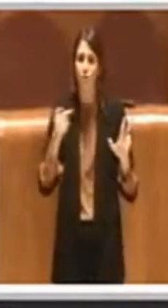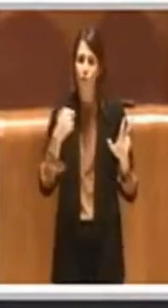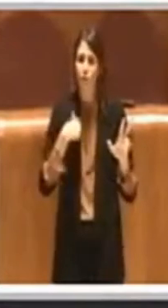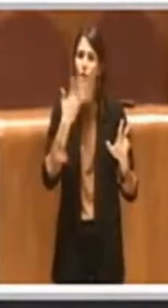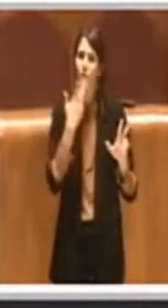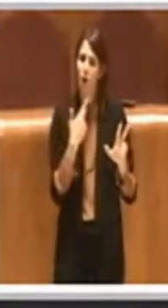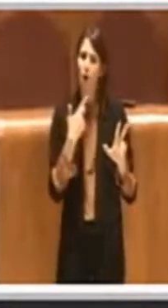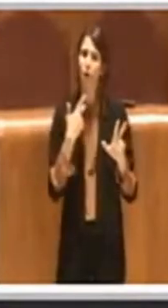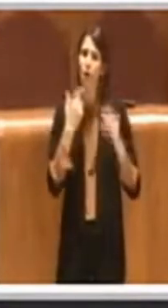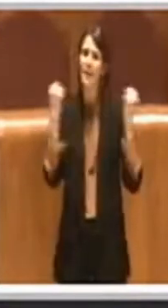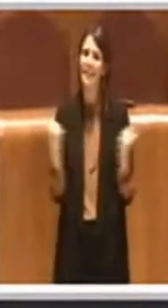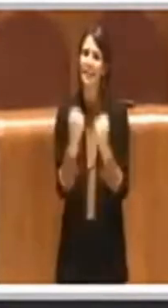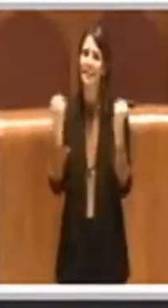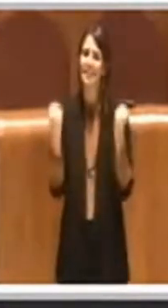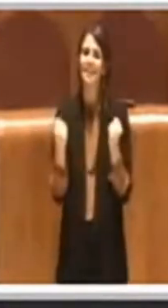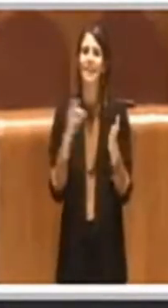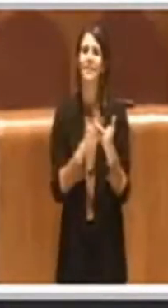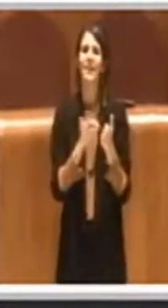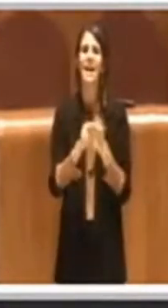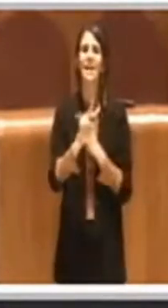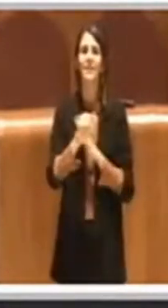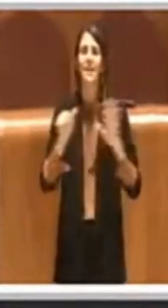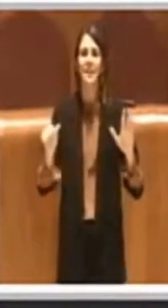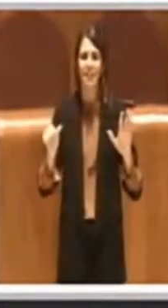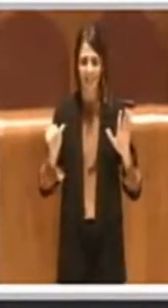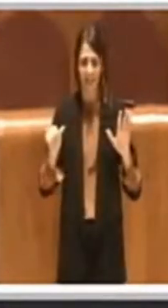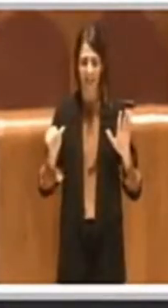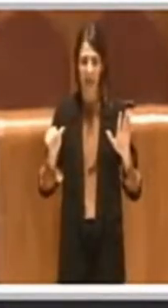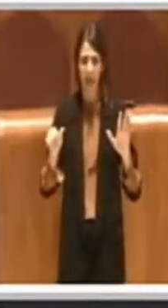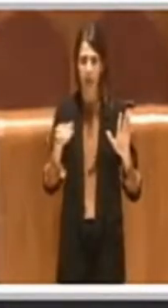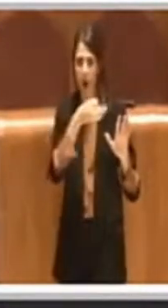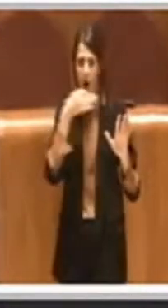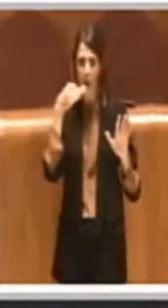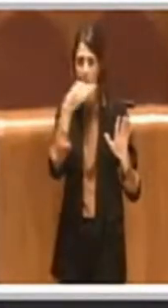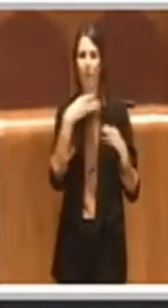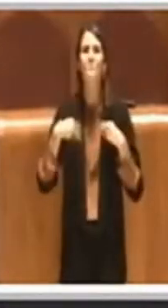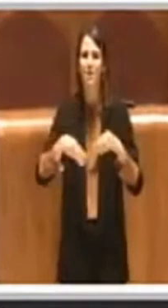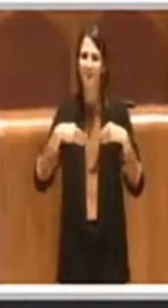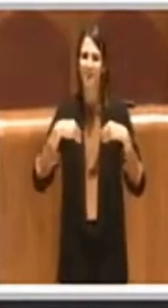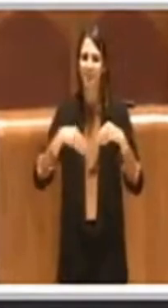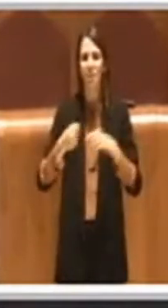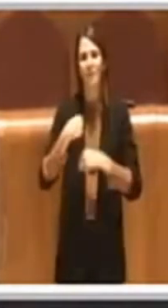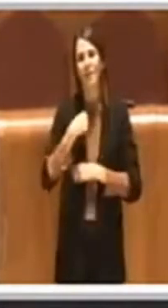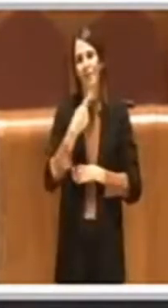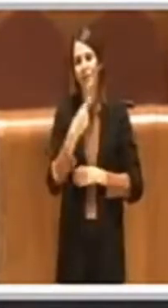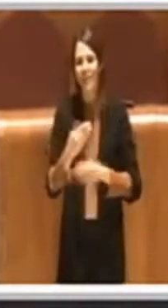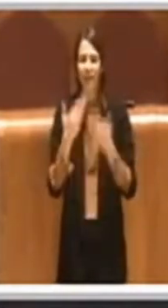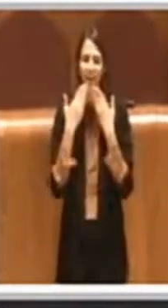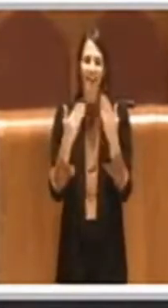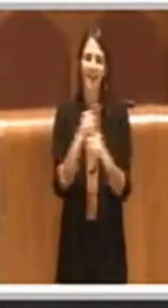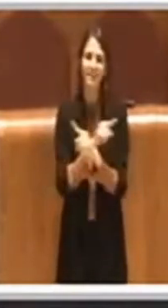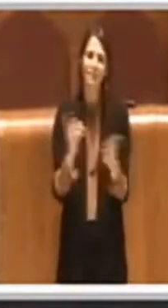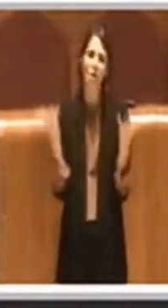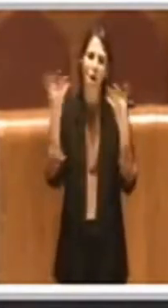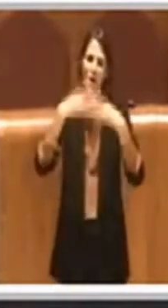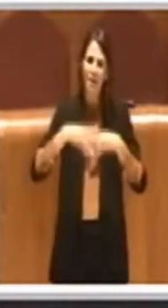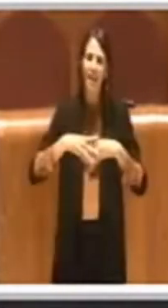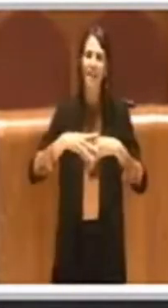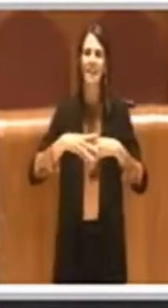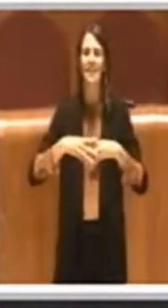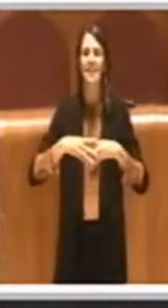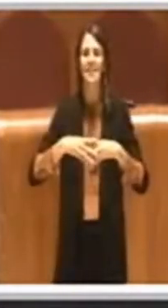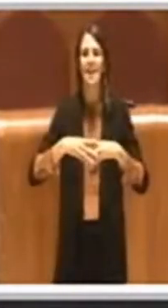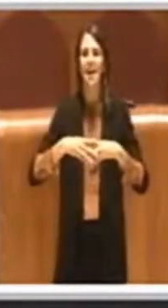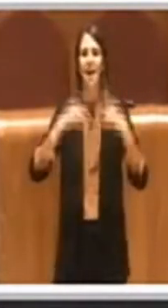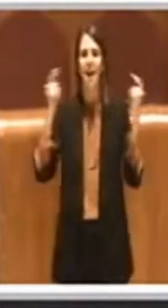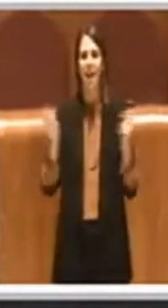all'iniziativa del 26 perché ritengo molto utile ringrazio vi ringrazio davvero per l'organizzazione di questi di